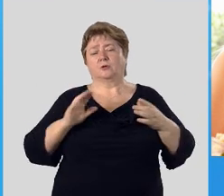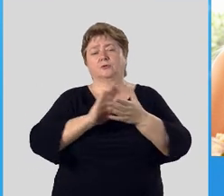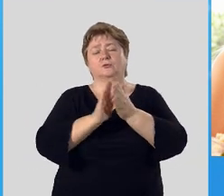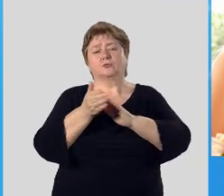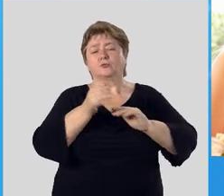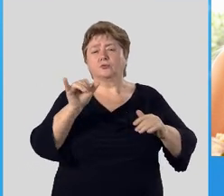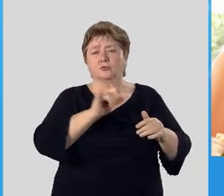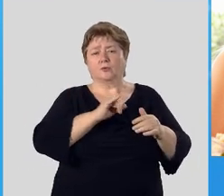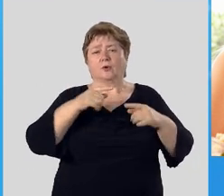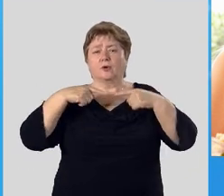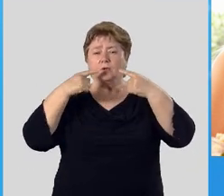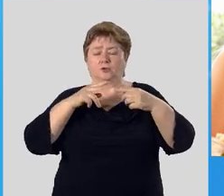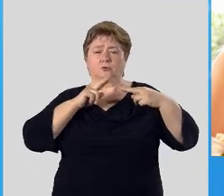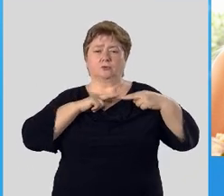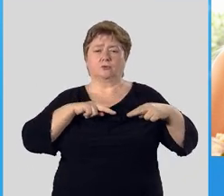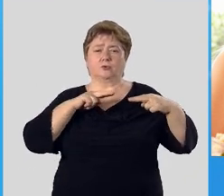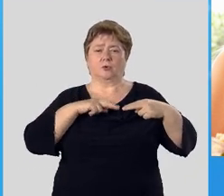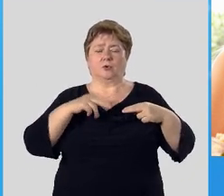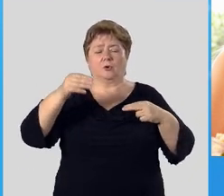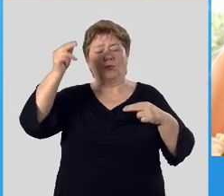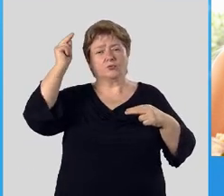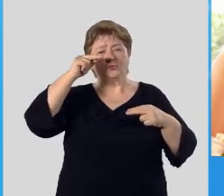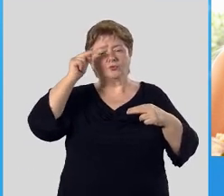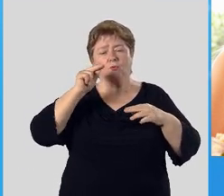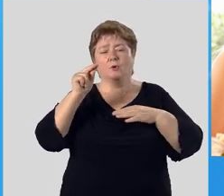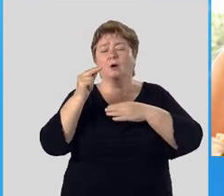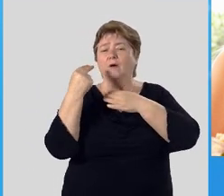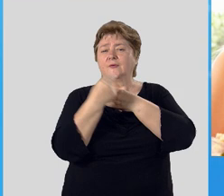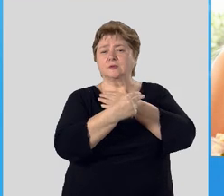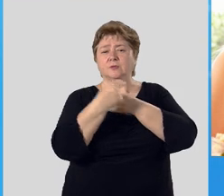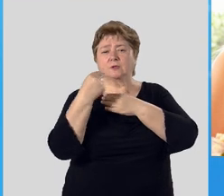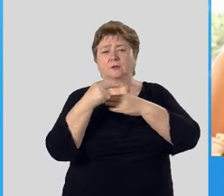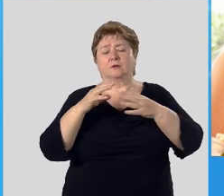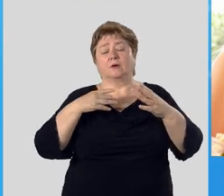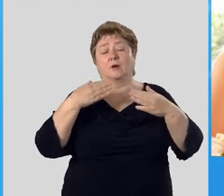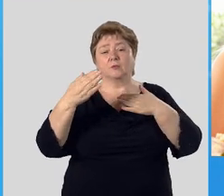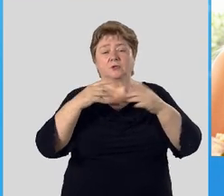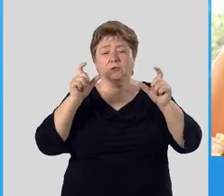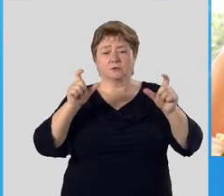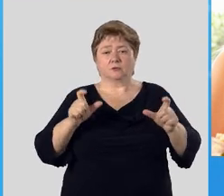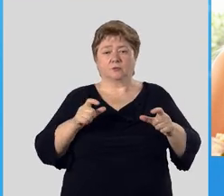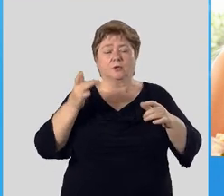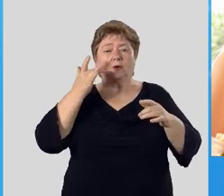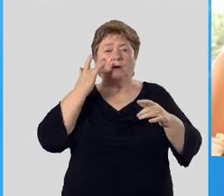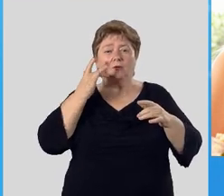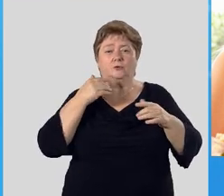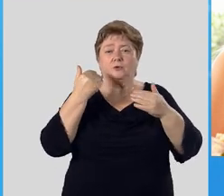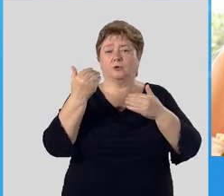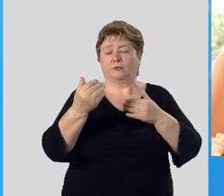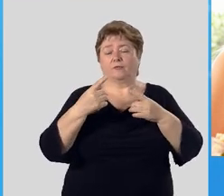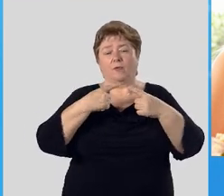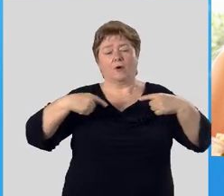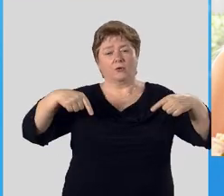речи труда учебы воспитание общение с людьми который его